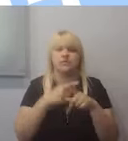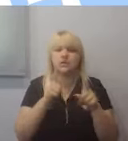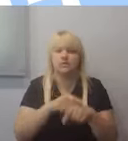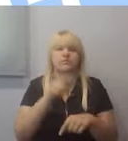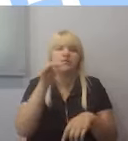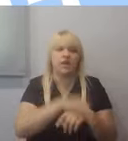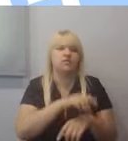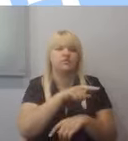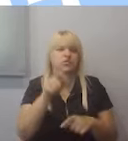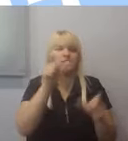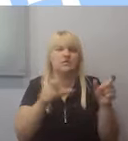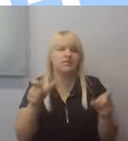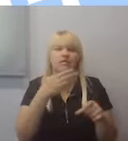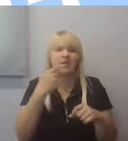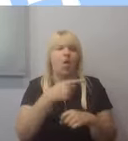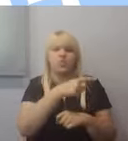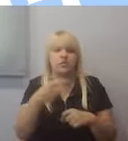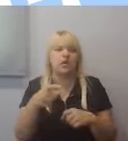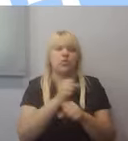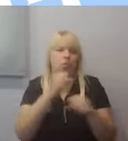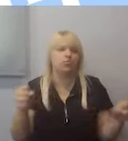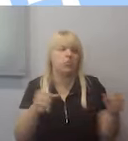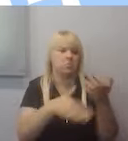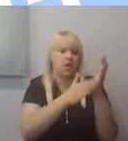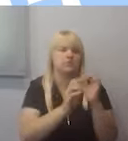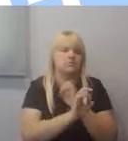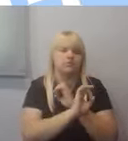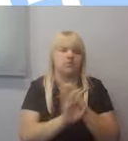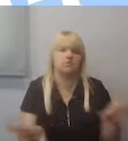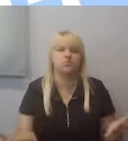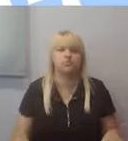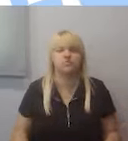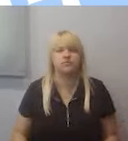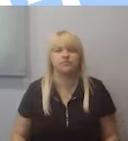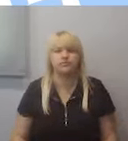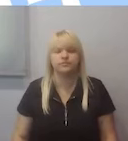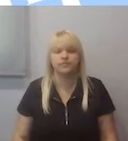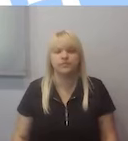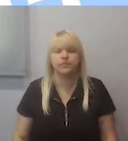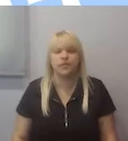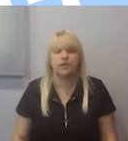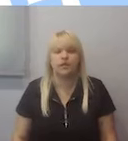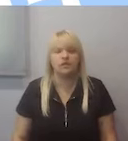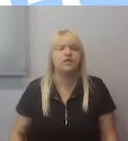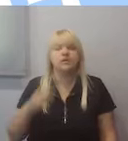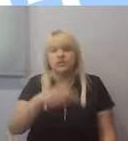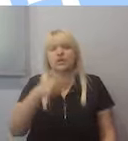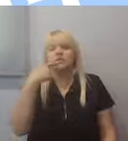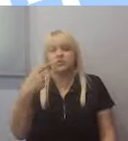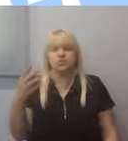tie kam tiek nodrošināti palīdzību un nodrošināt resursus šis ir tas stāsts par ko varu runāt vēl